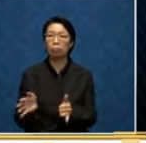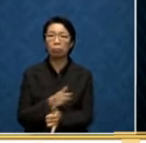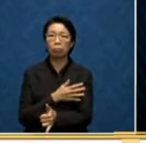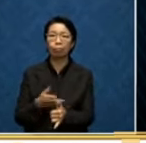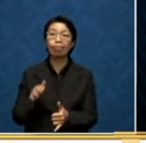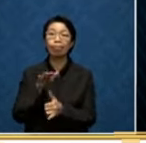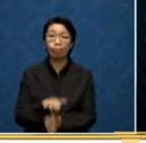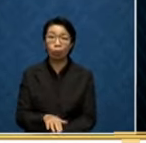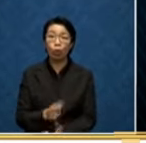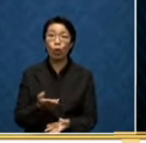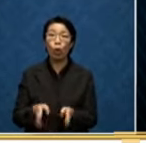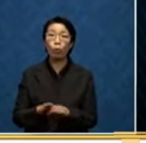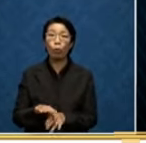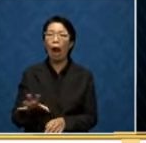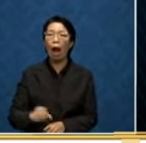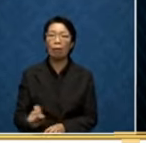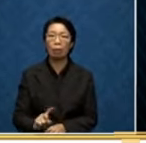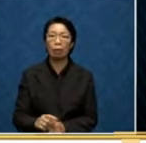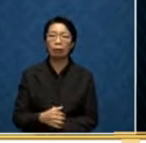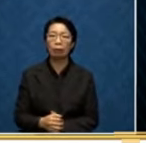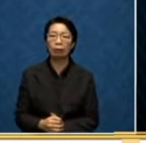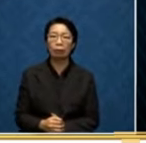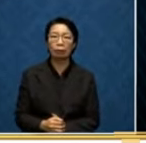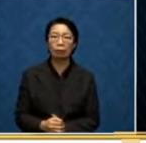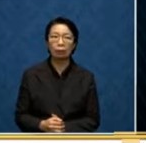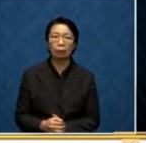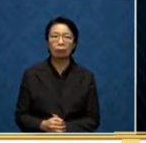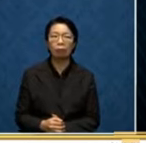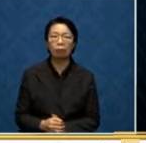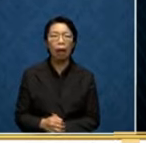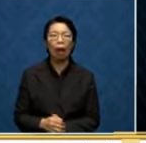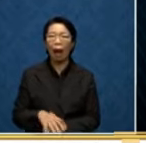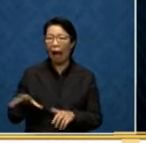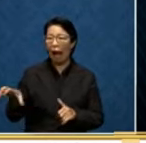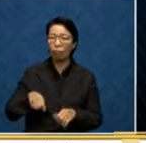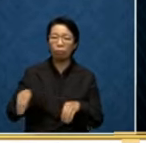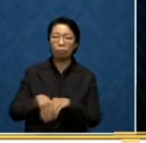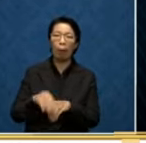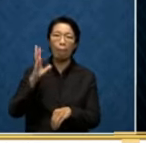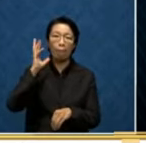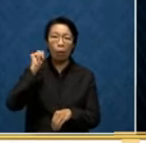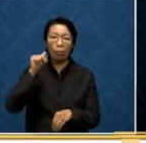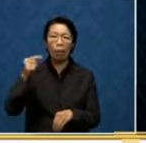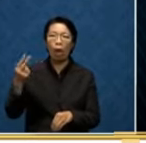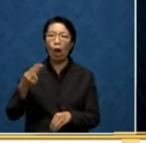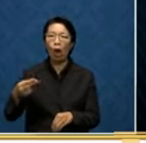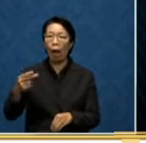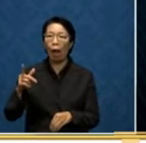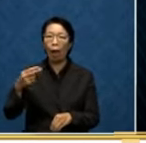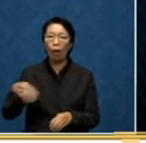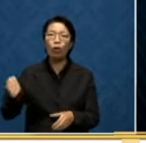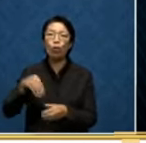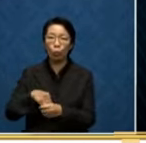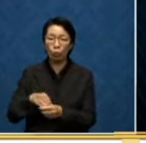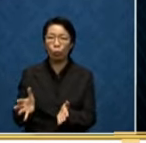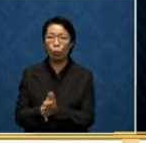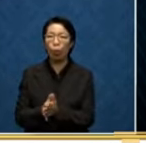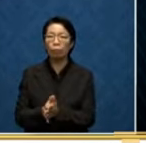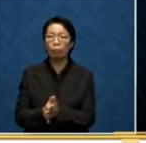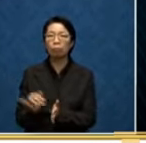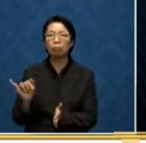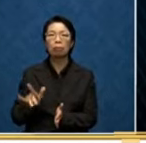แล้วก็จะมาจากคนใกล้ชิดคนใกล้ตัวเช่นพ่อแ